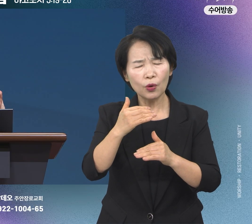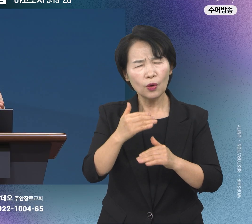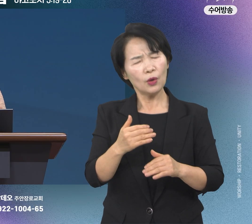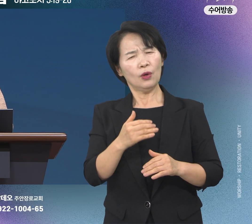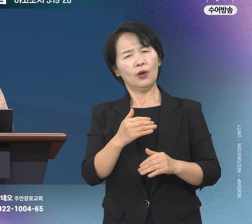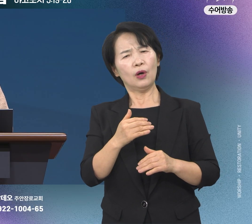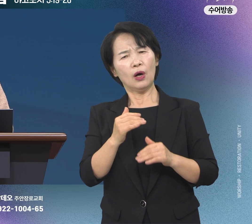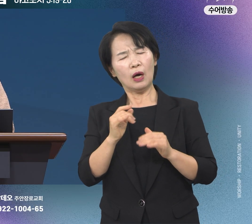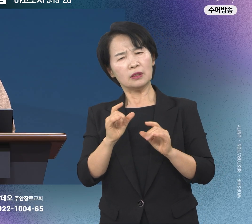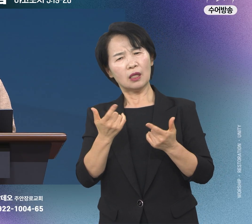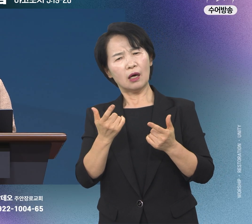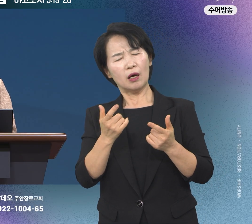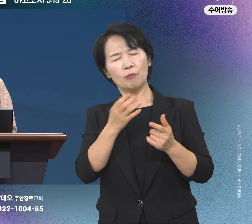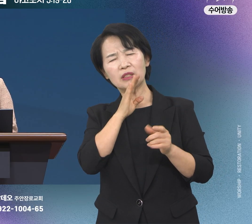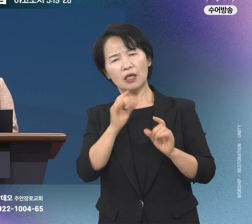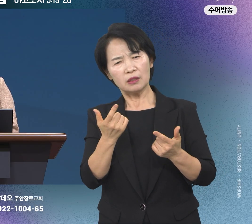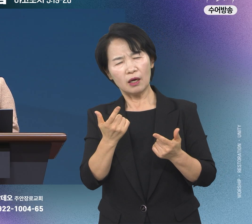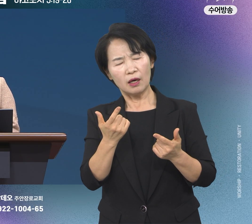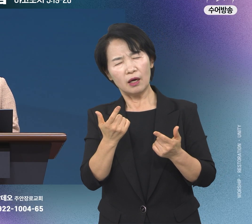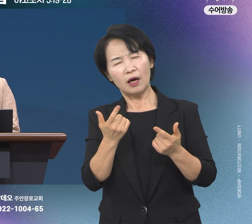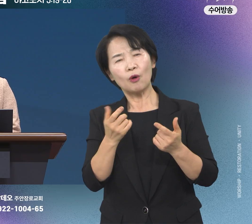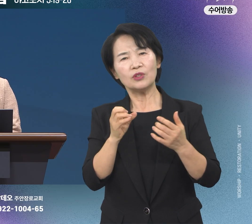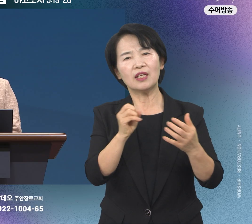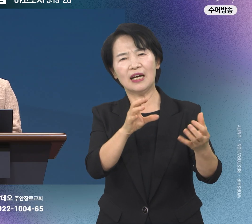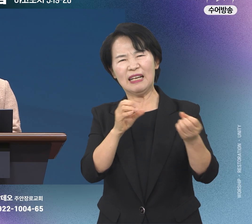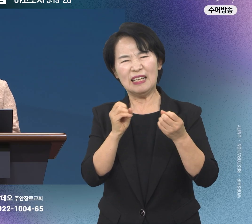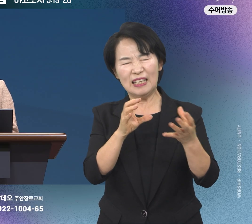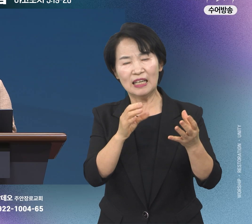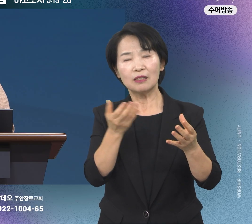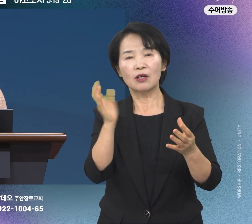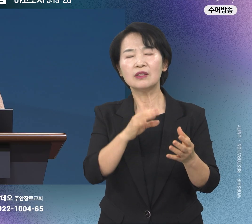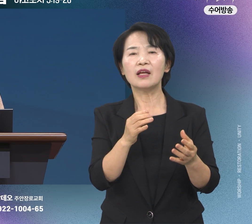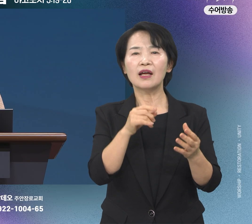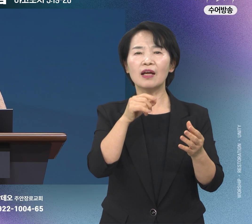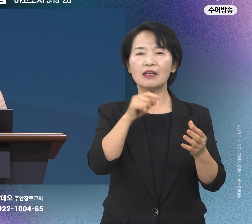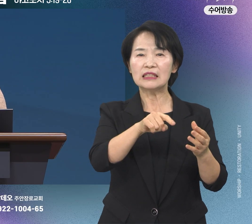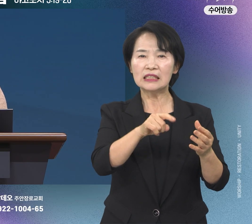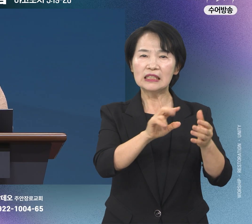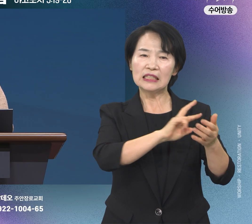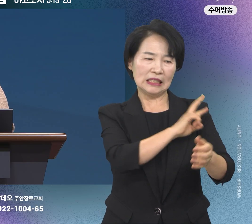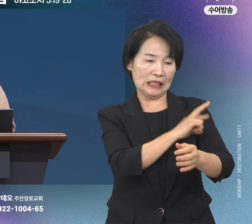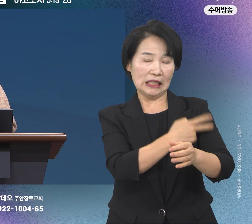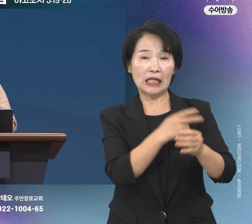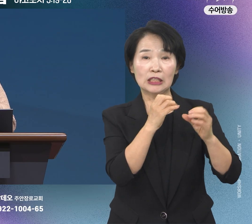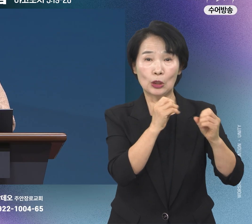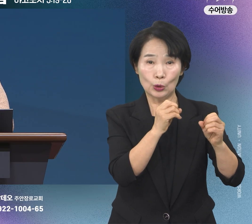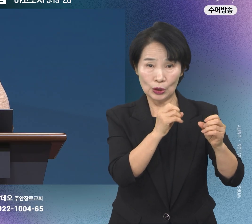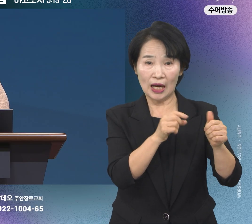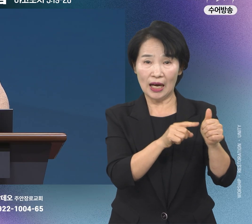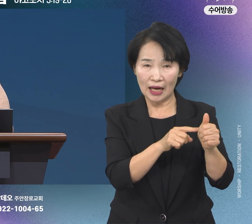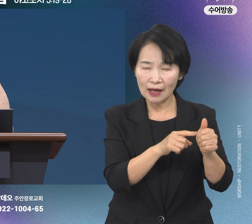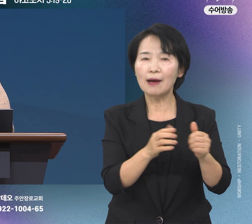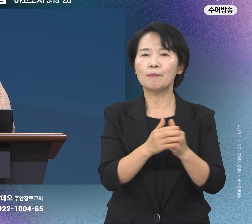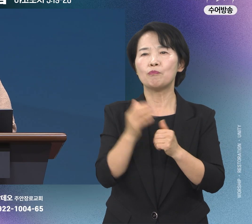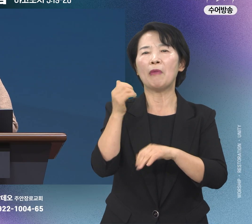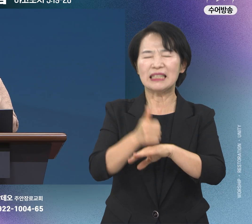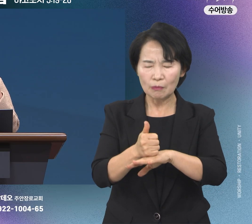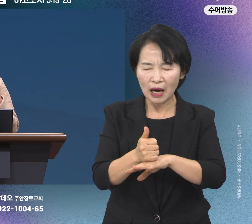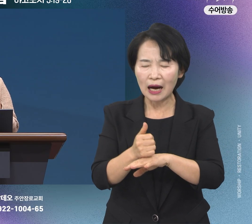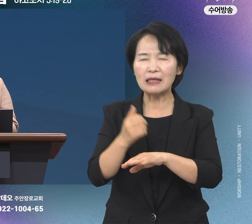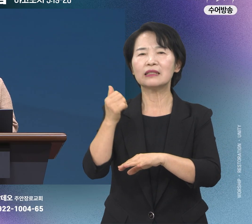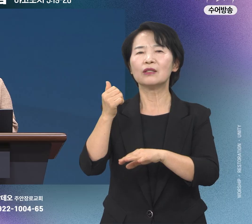않다는 대답은 할 수 있었습니다. 그러면서 신천지 전도사가 이야기를 하기를 마지막에 대한 종말의